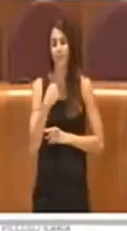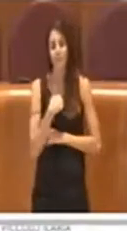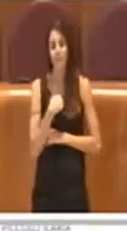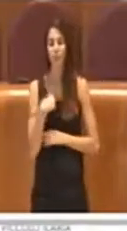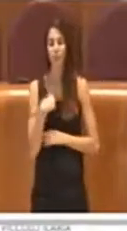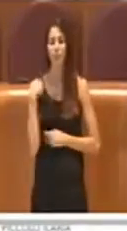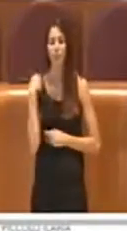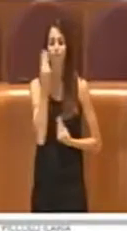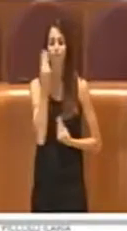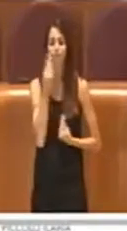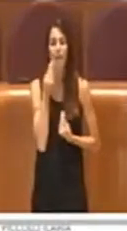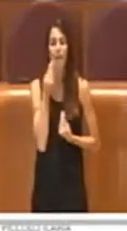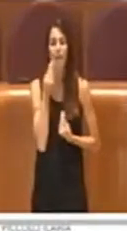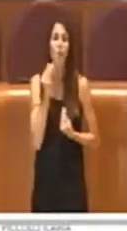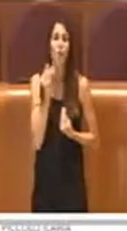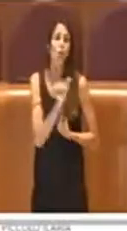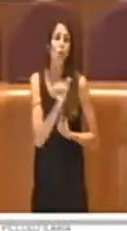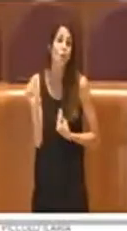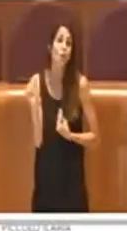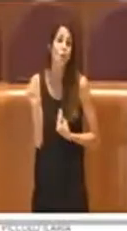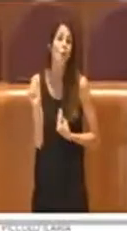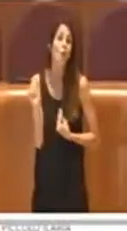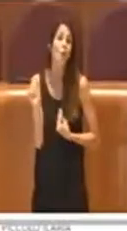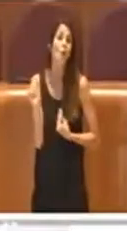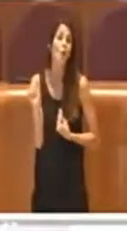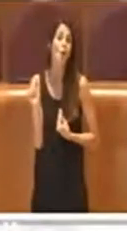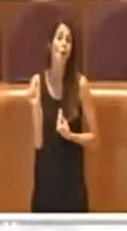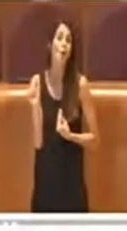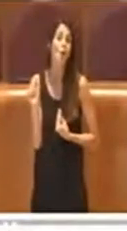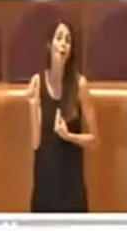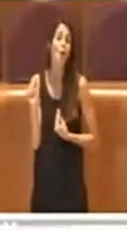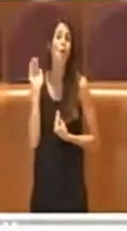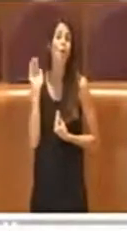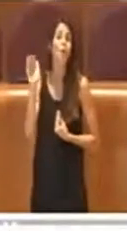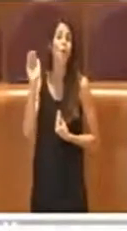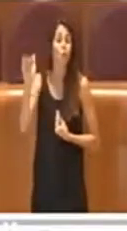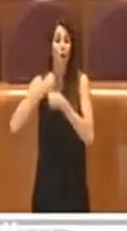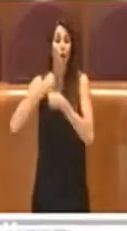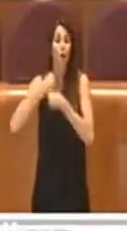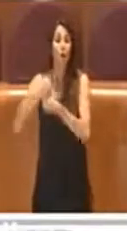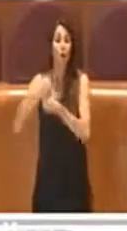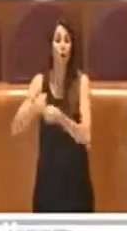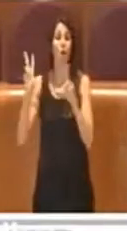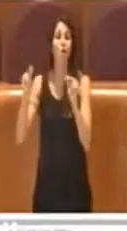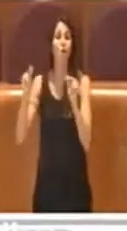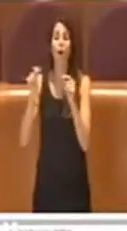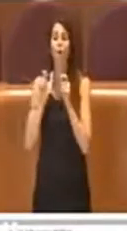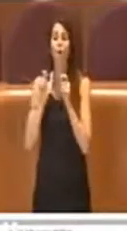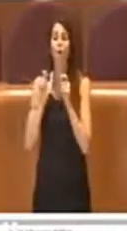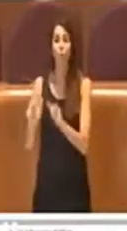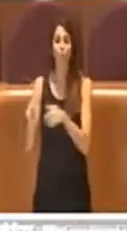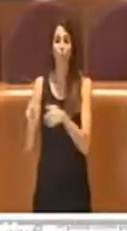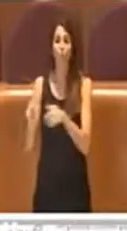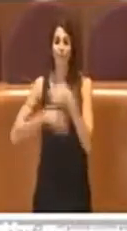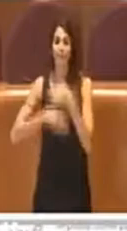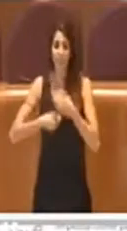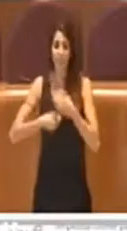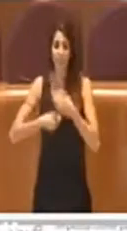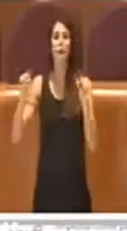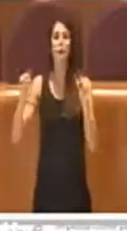evitando, questo ovviamente ripeto solo per le nuove future concessioni, quindi per quello che riguarderà il nuovo piano di